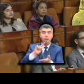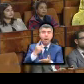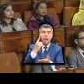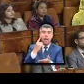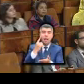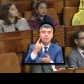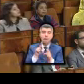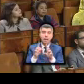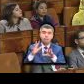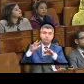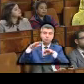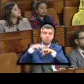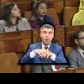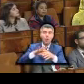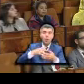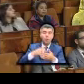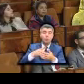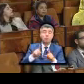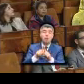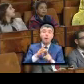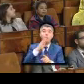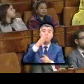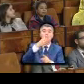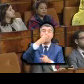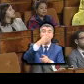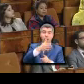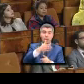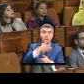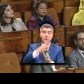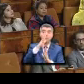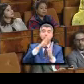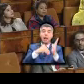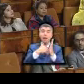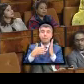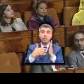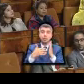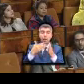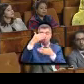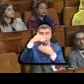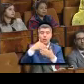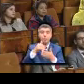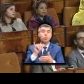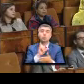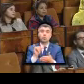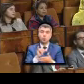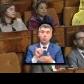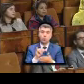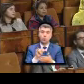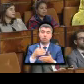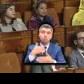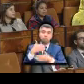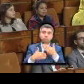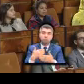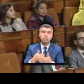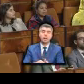هي رؤية اللي غتحدد المستقبل ديال البلاد، رؤية اللي غتحدد حتى كيفية تنزيل الرؤية